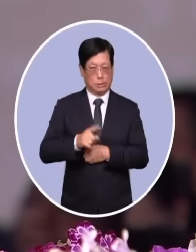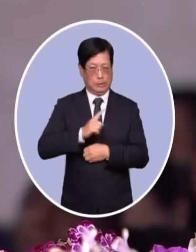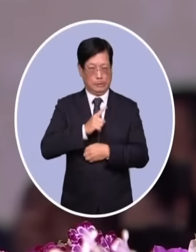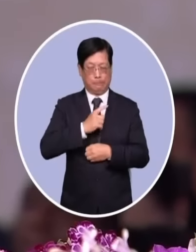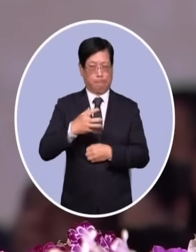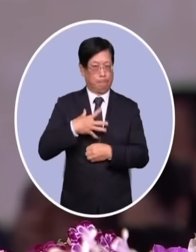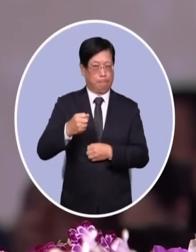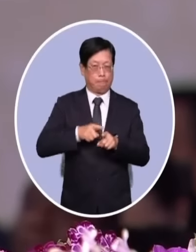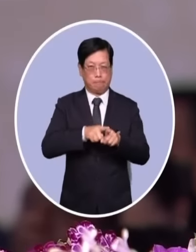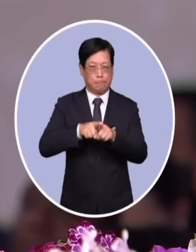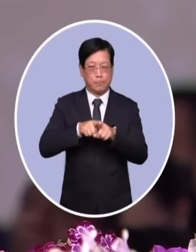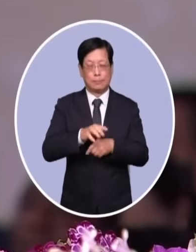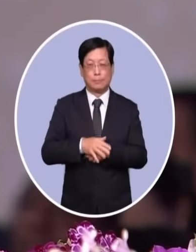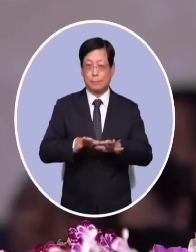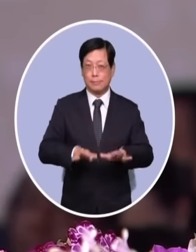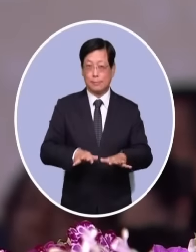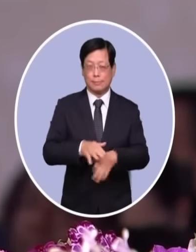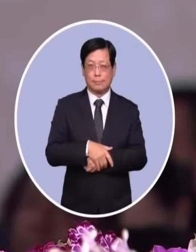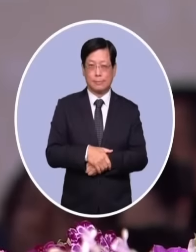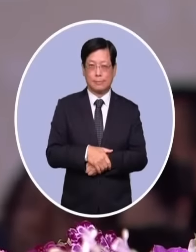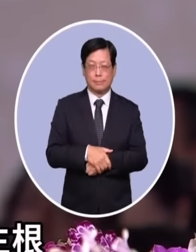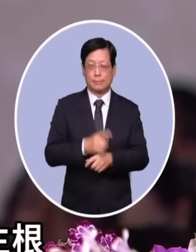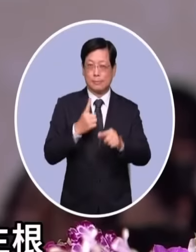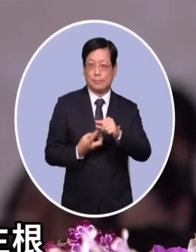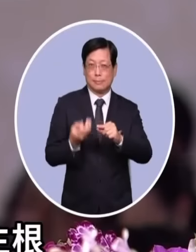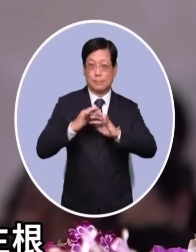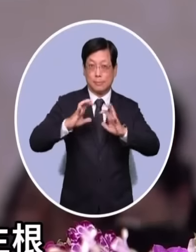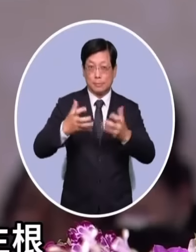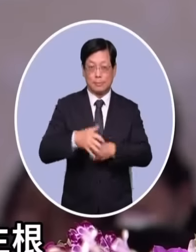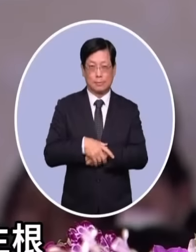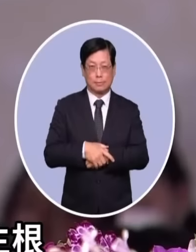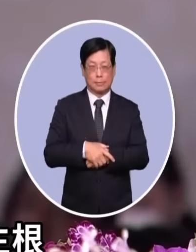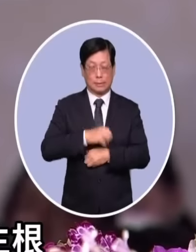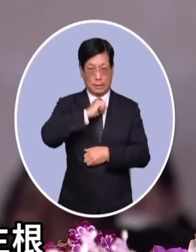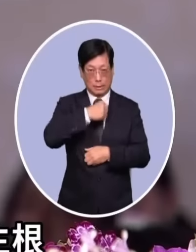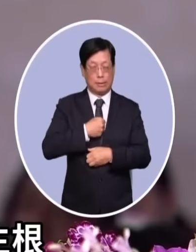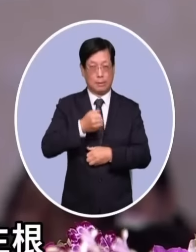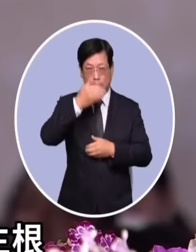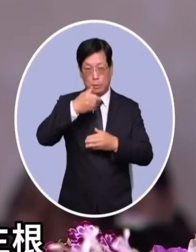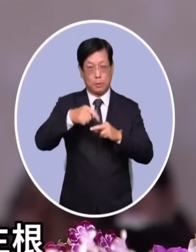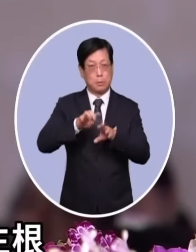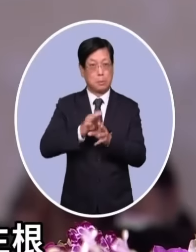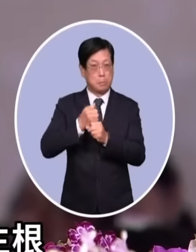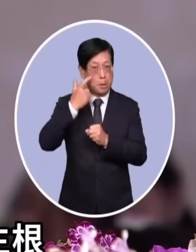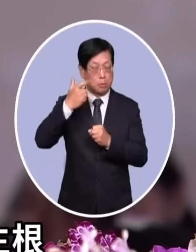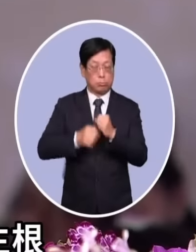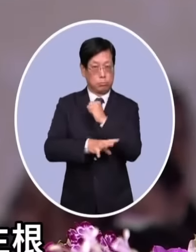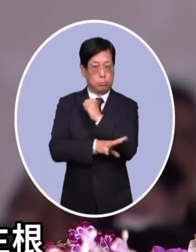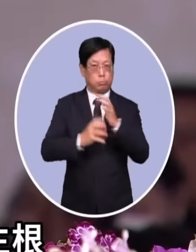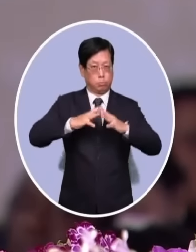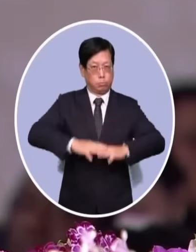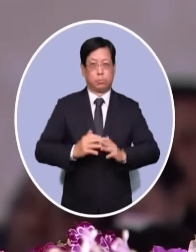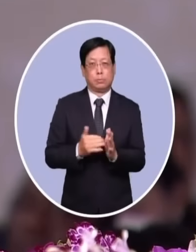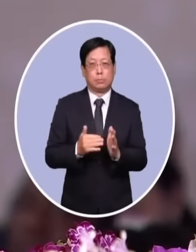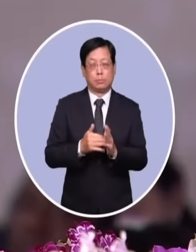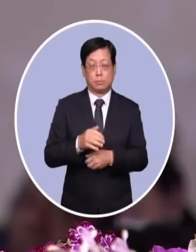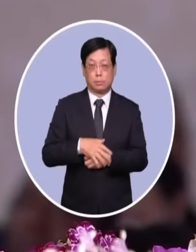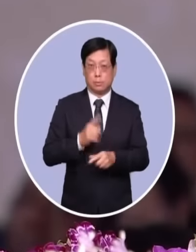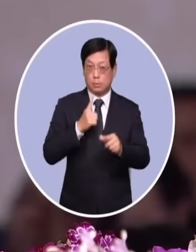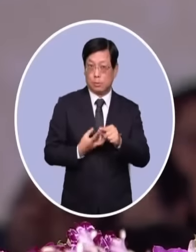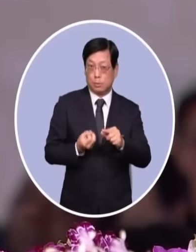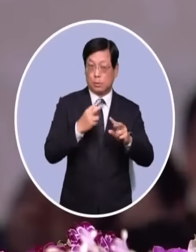行。现在中华民国已经在台澎金马落地生根，和中华